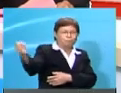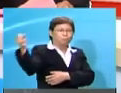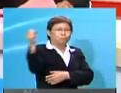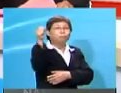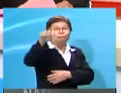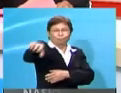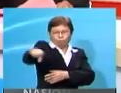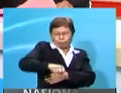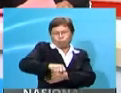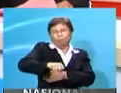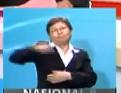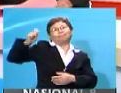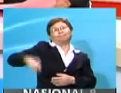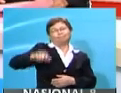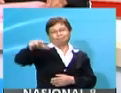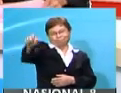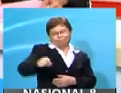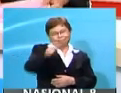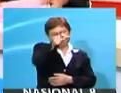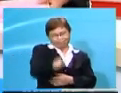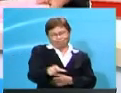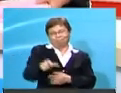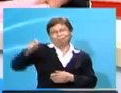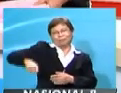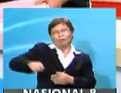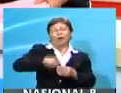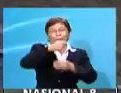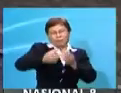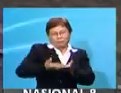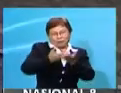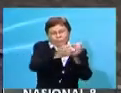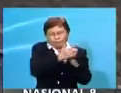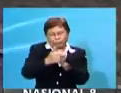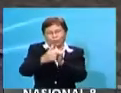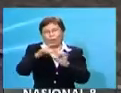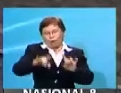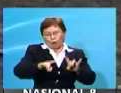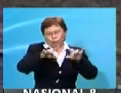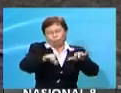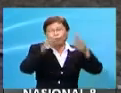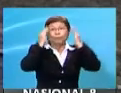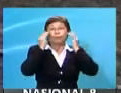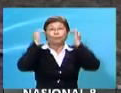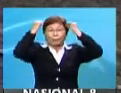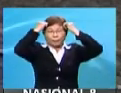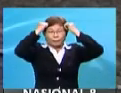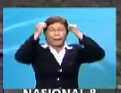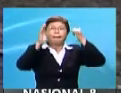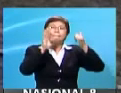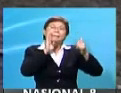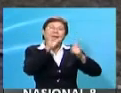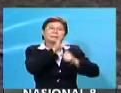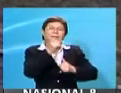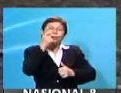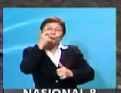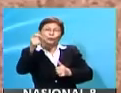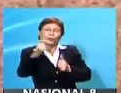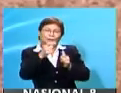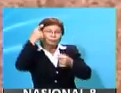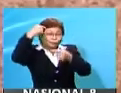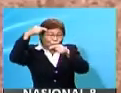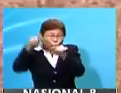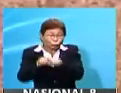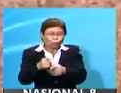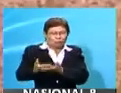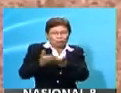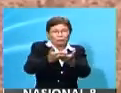bertanggungjawab k muka pengadilan draf mengenainya merupakan cadangan bersama dengan Australia Belanda Belgium dan ukrain bagaimanapun cadangan